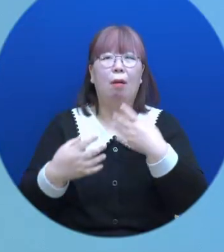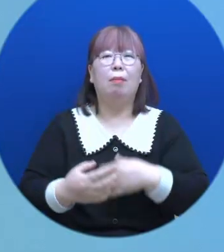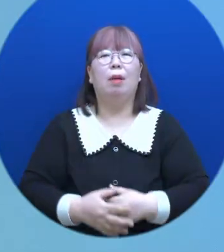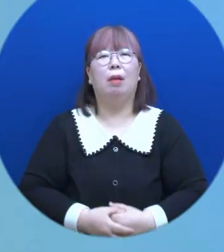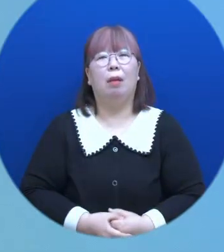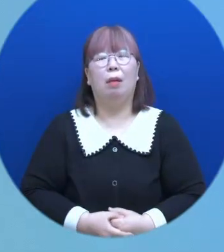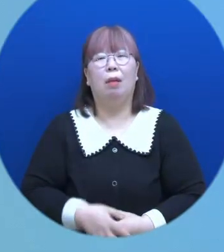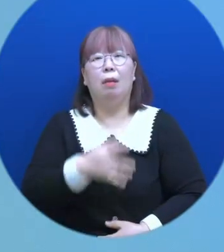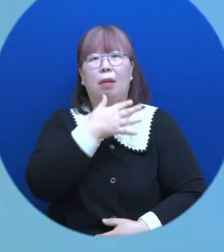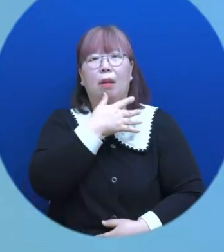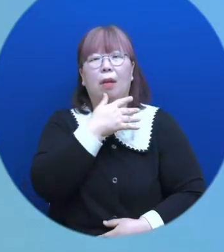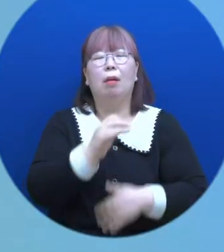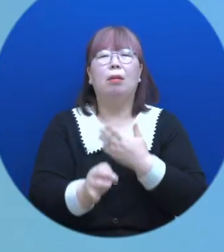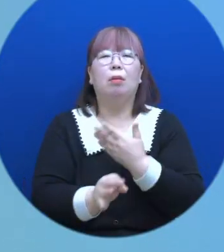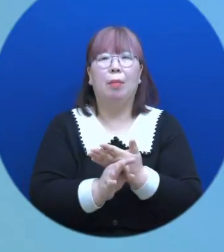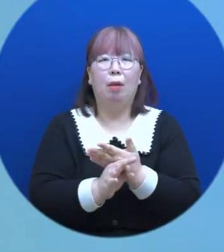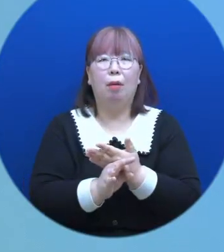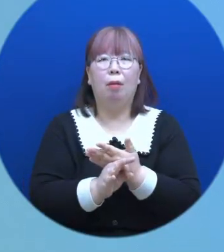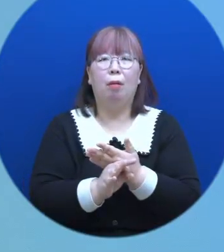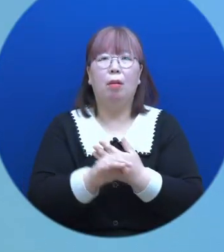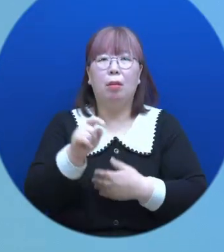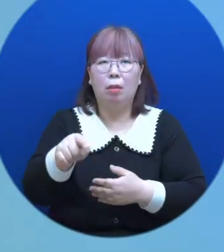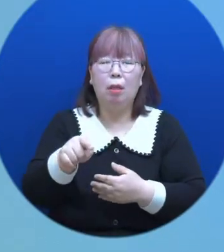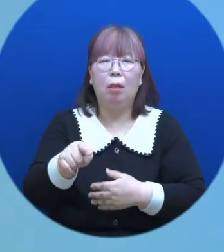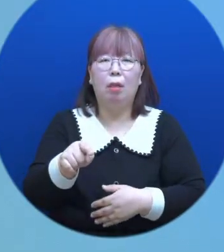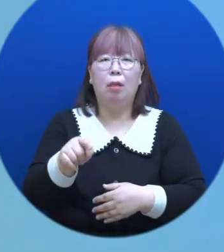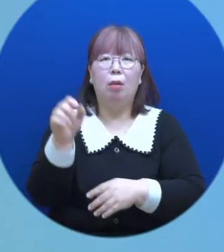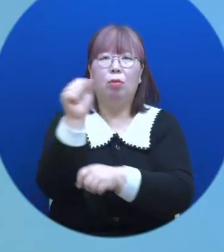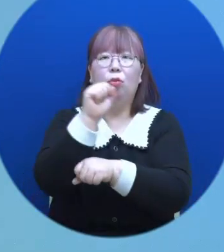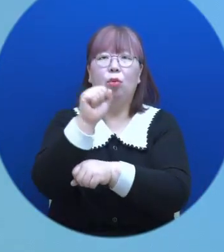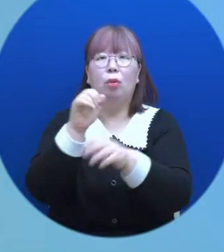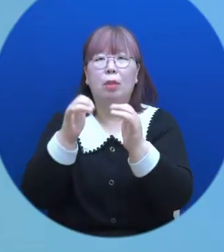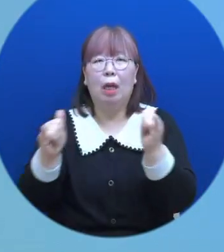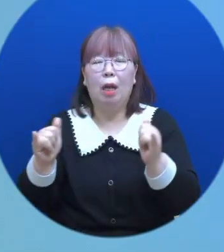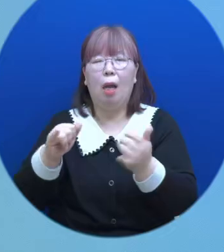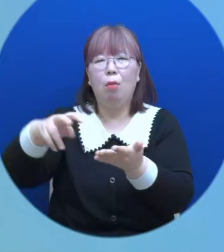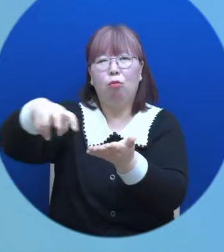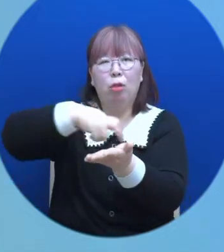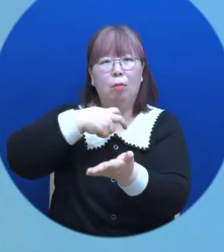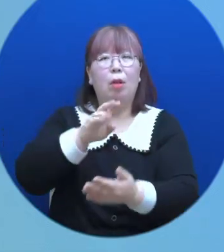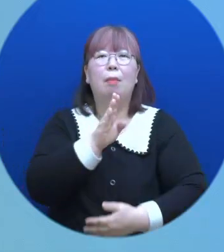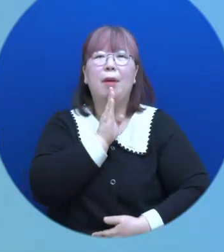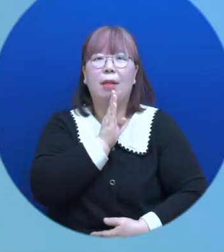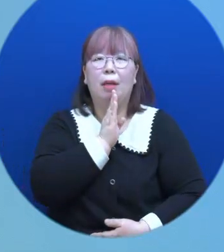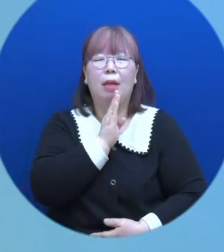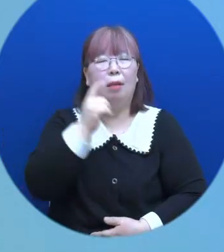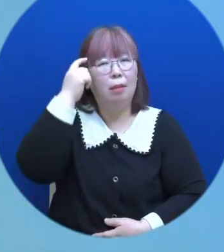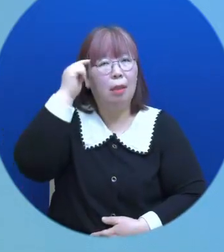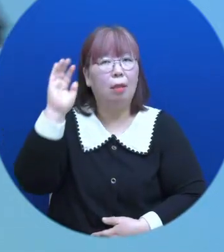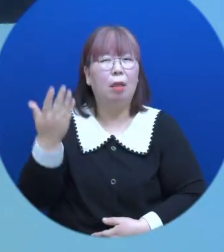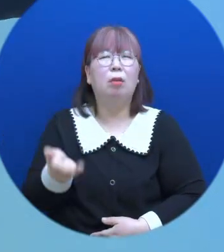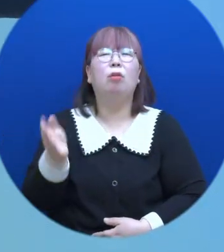합니다. 그렇다면 그가 보낸 건 맞다. 그런데 문제가 무엇입니까? 이란